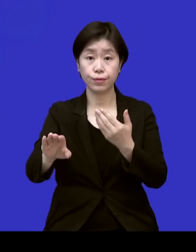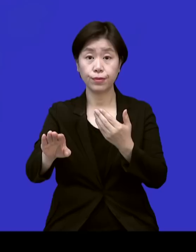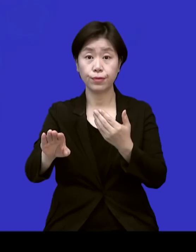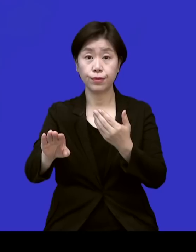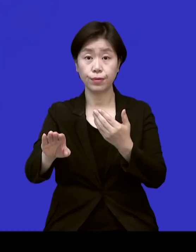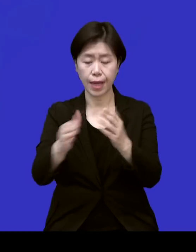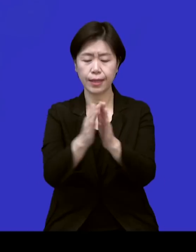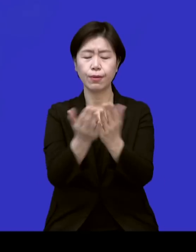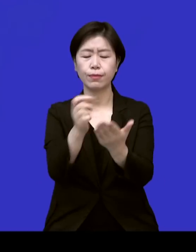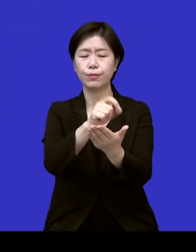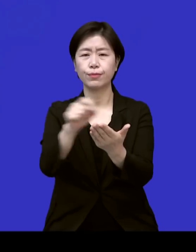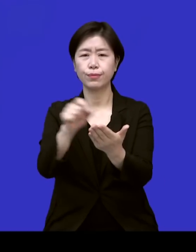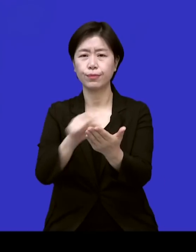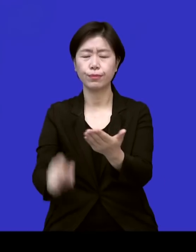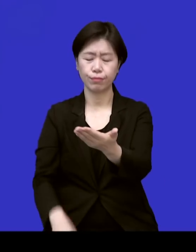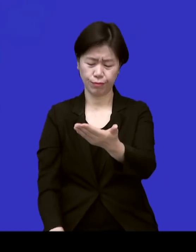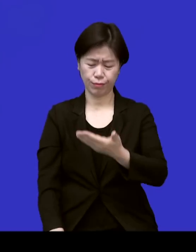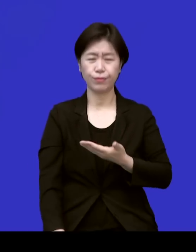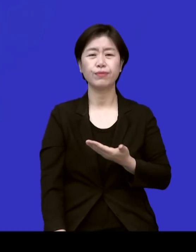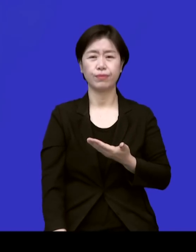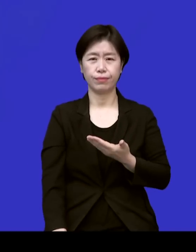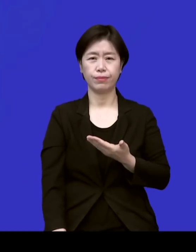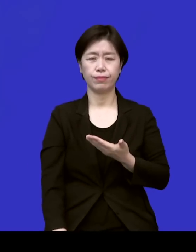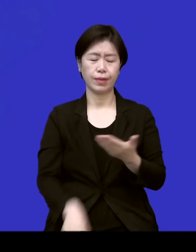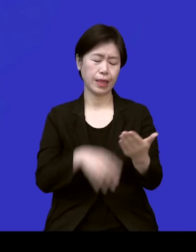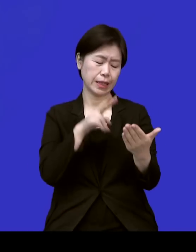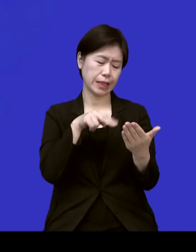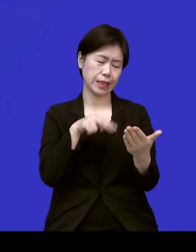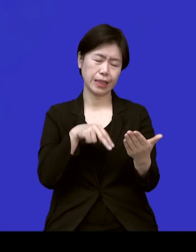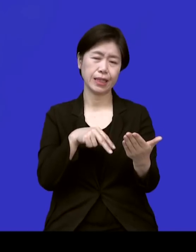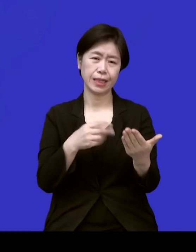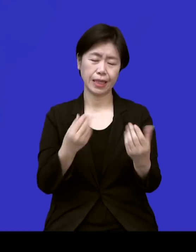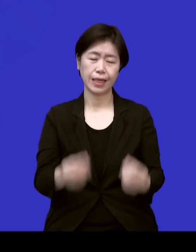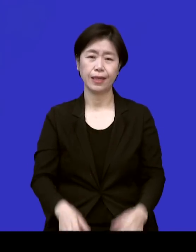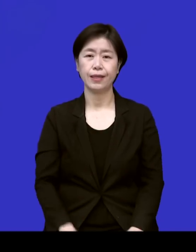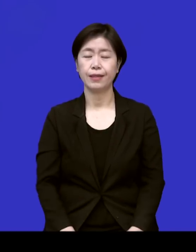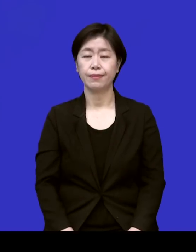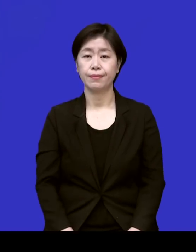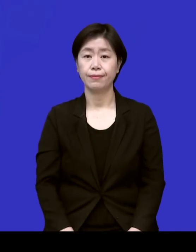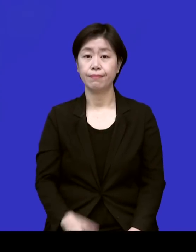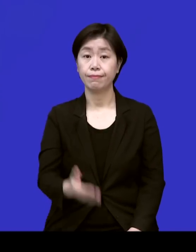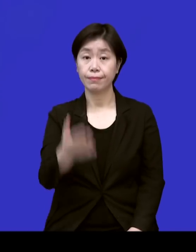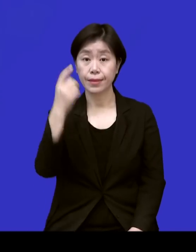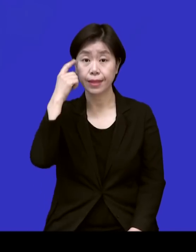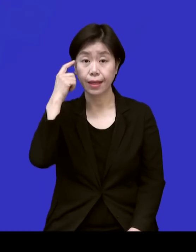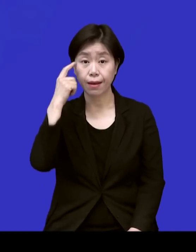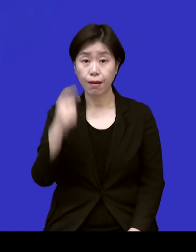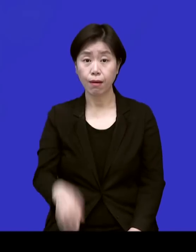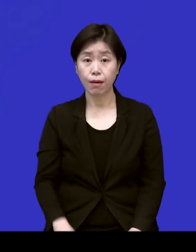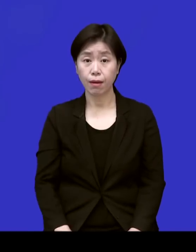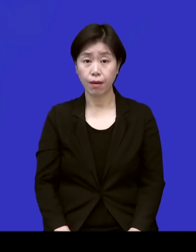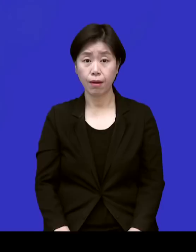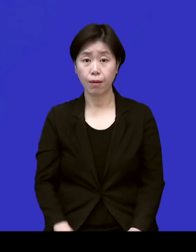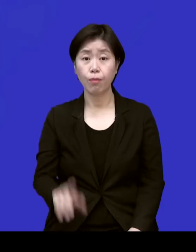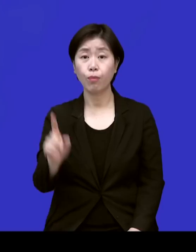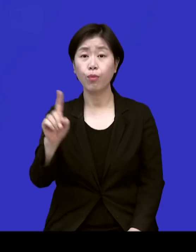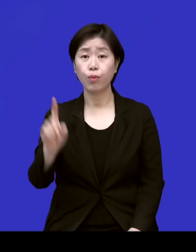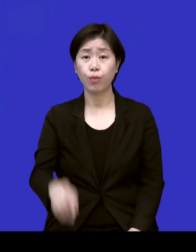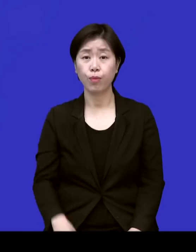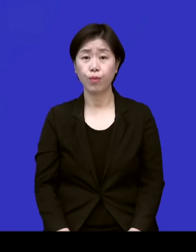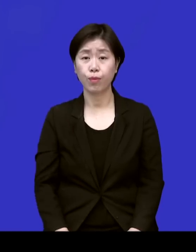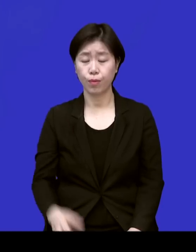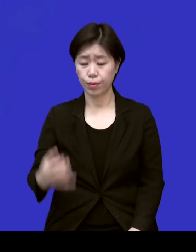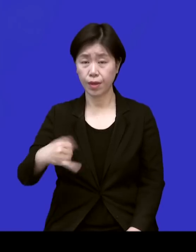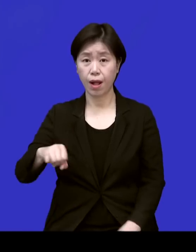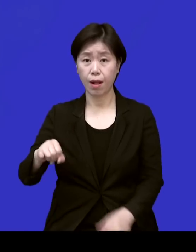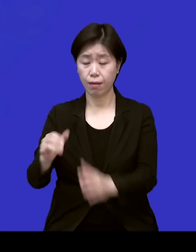그렇게 쓰게 된 거였어요. 집사님은 어떠세요? 그 아이가 쓴 유서를 보았을 때 네.